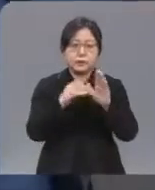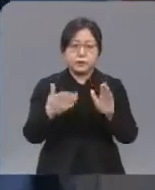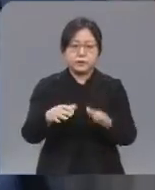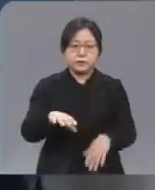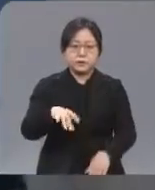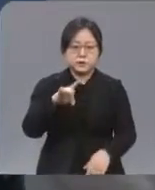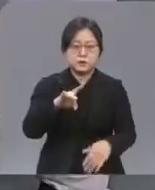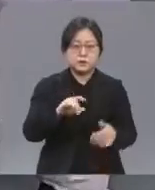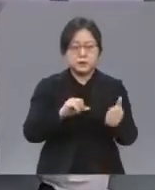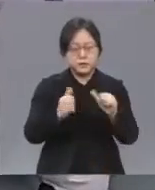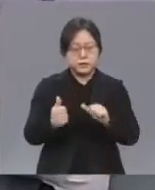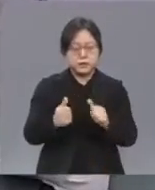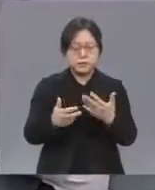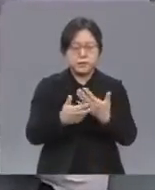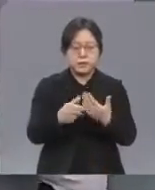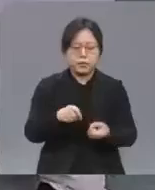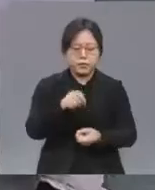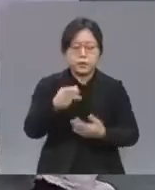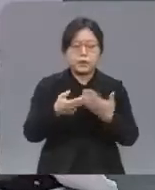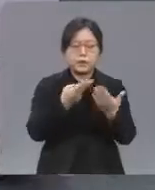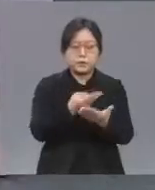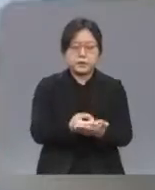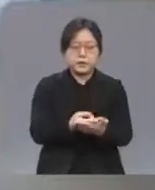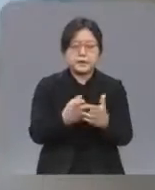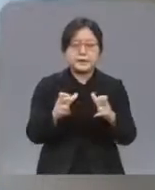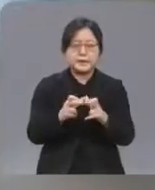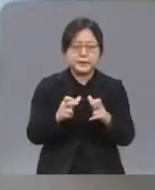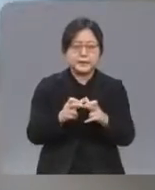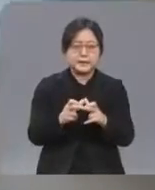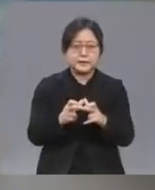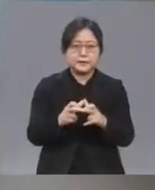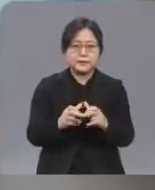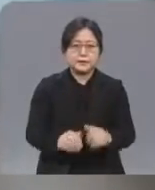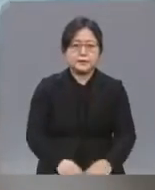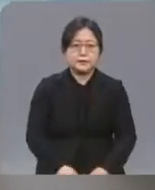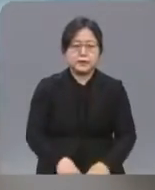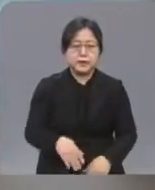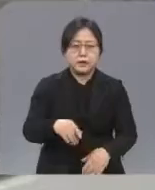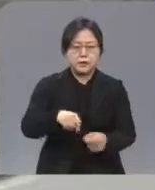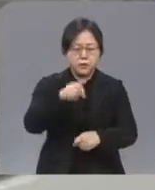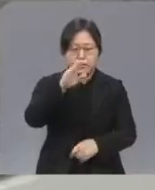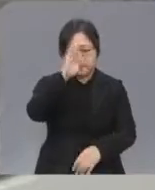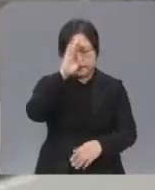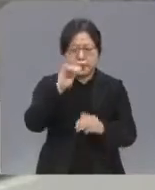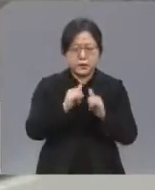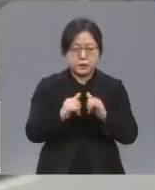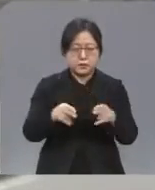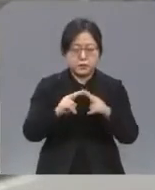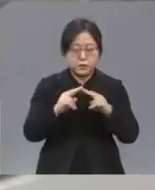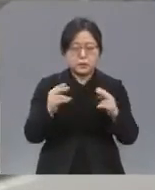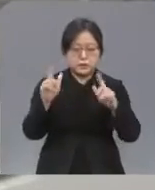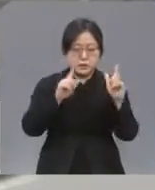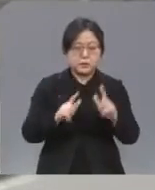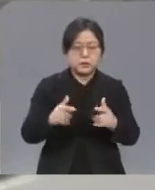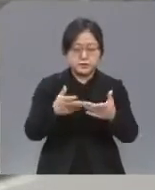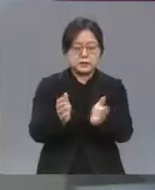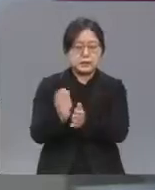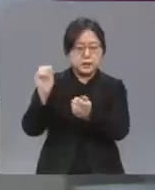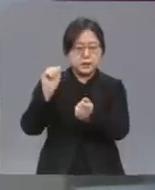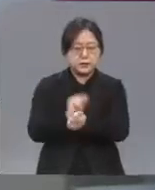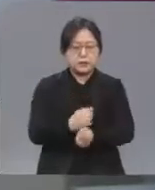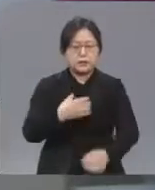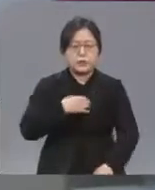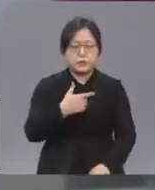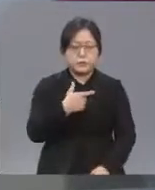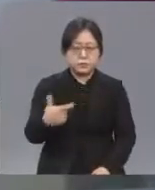첫 사망자는 병원에 장기간 입원해 있던 장애인이었습니다. 만성질환의 시설 생활로 집단 감염 위험이